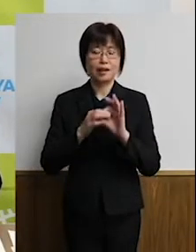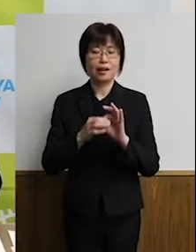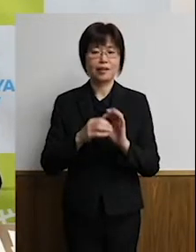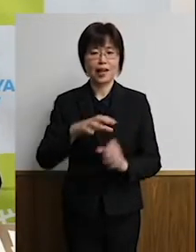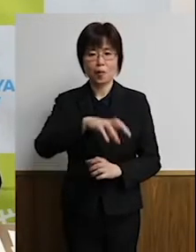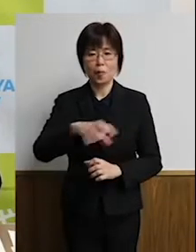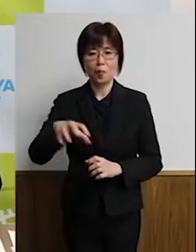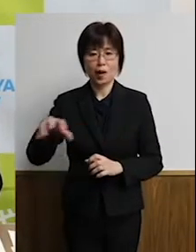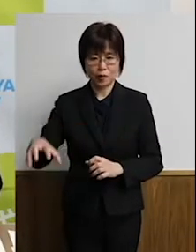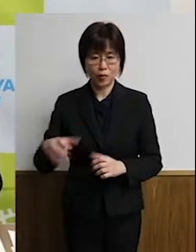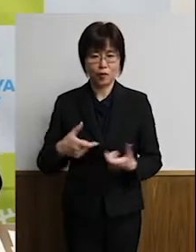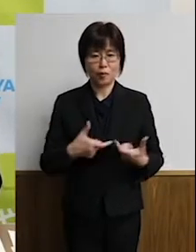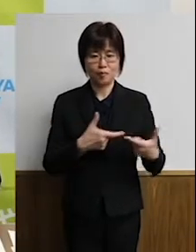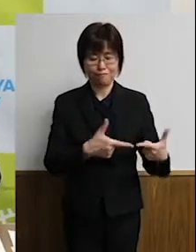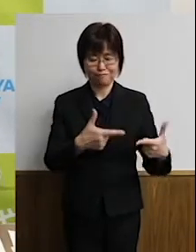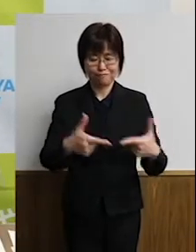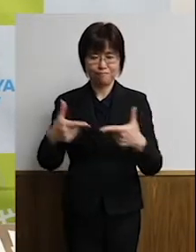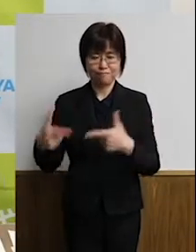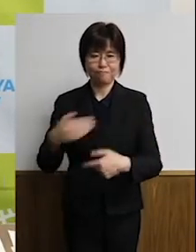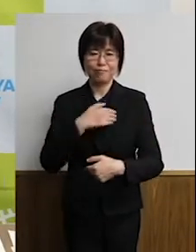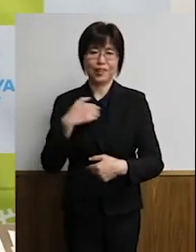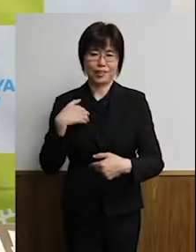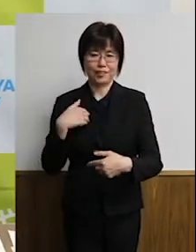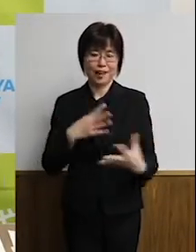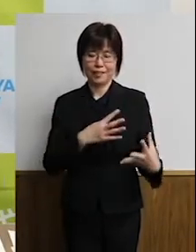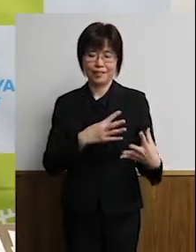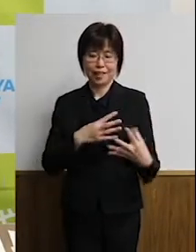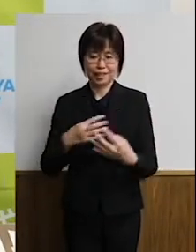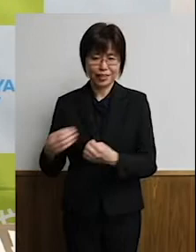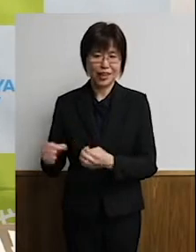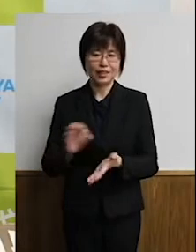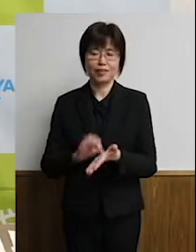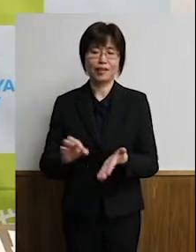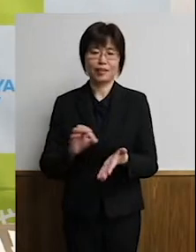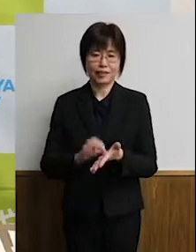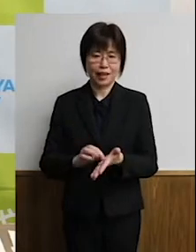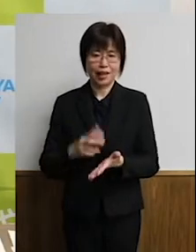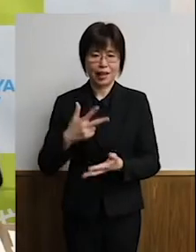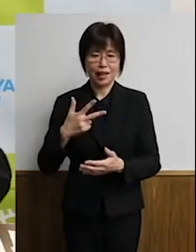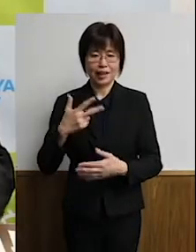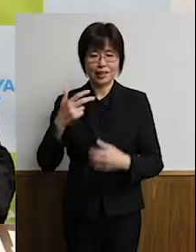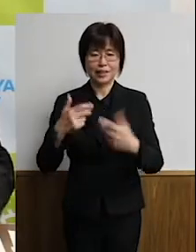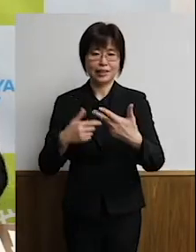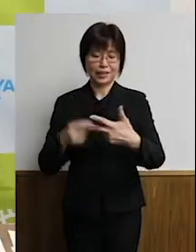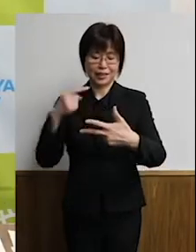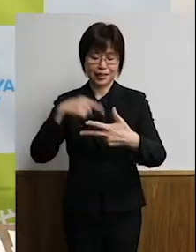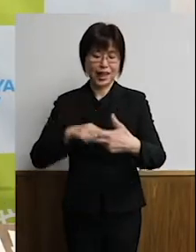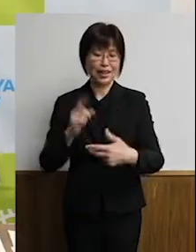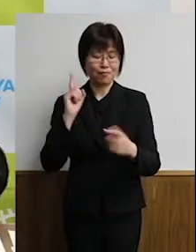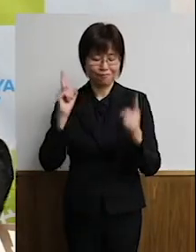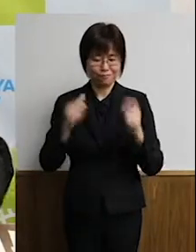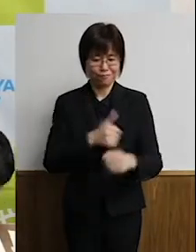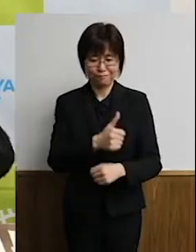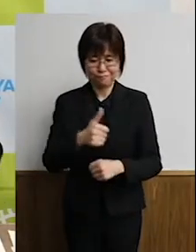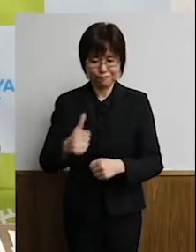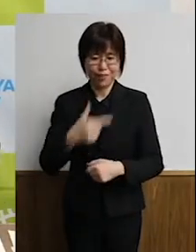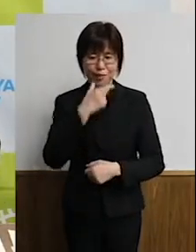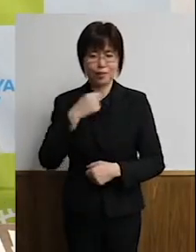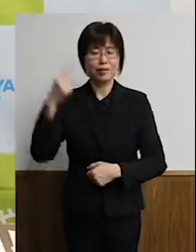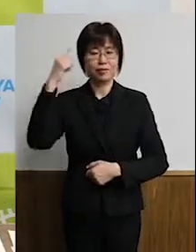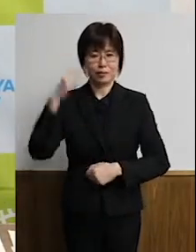るバスですので、ぜひ多くの方に利用していただき、市内を回遊していただければと思っております